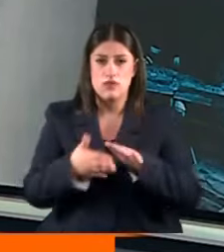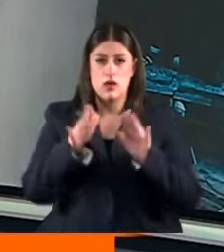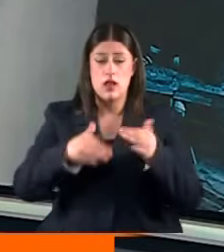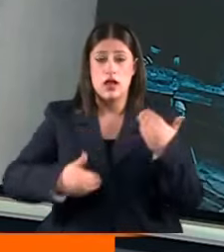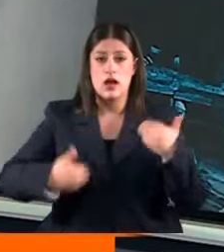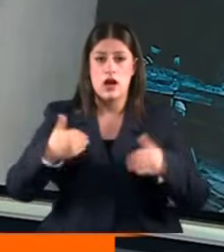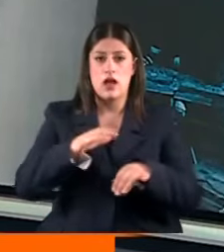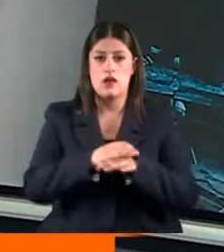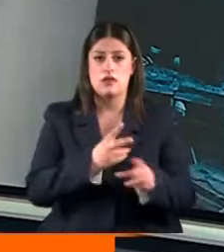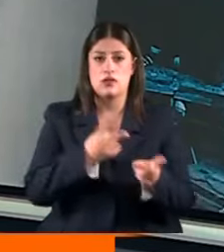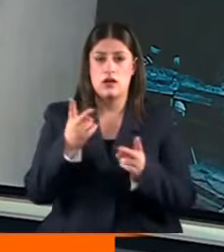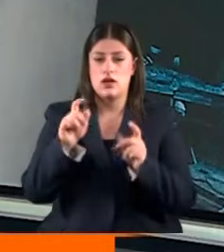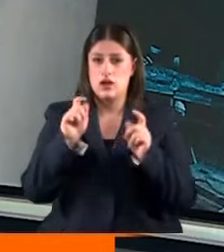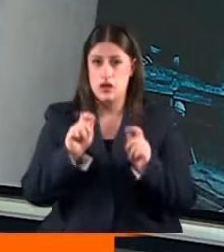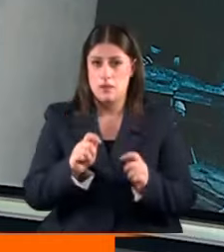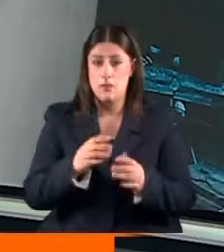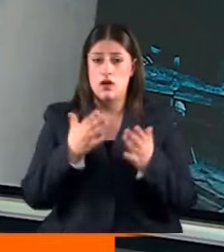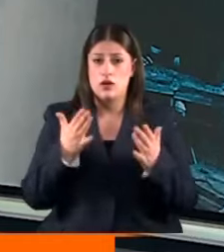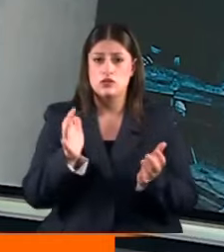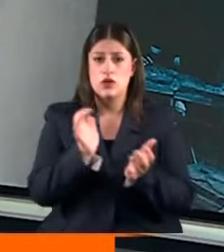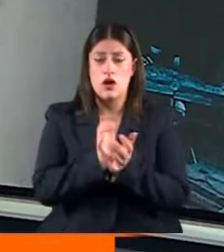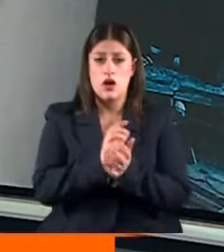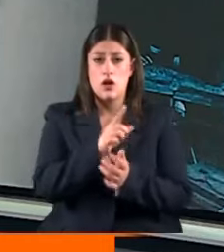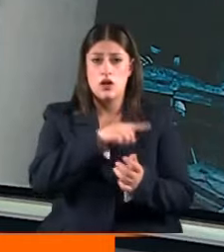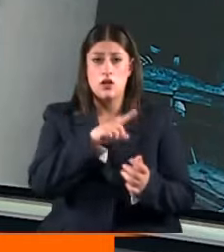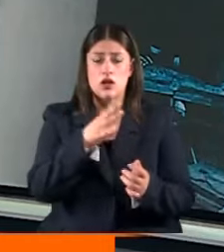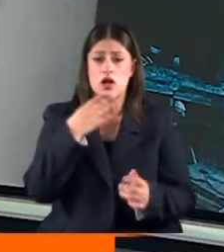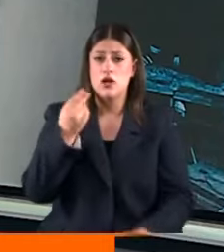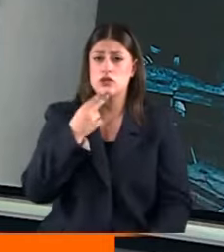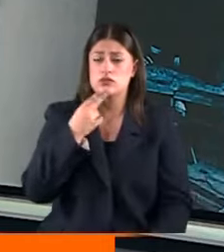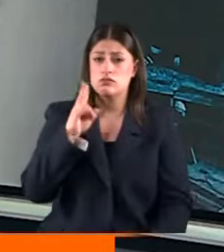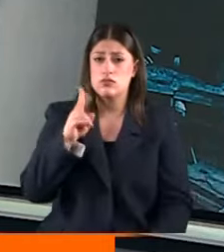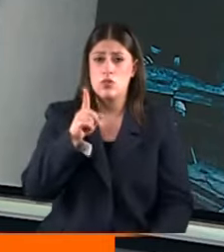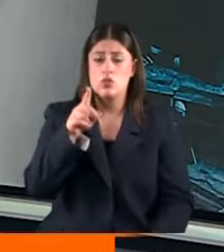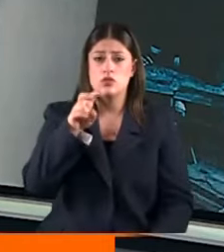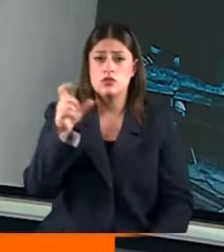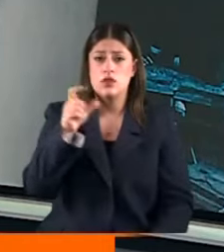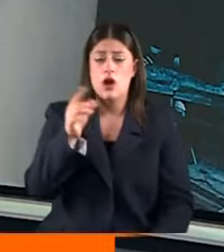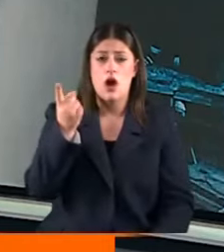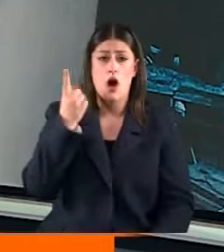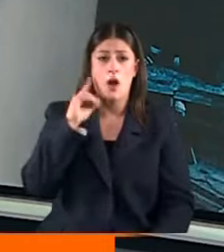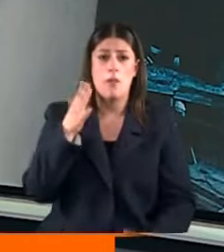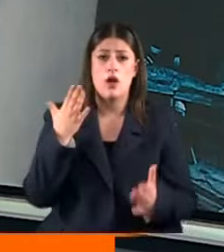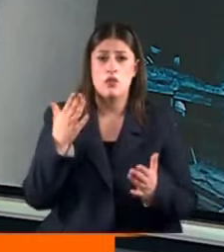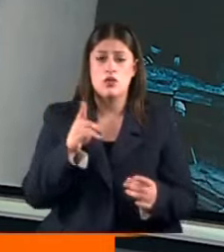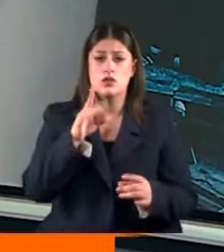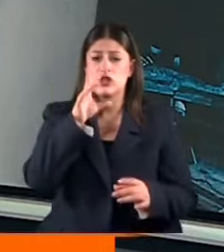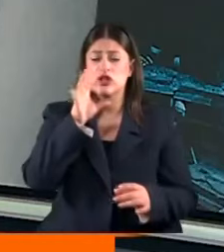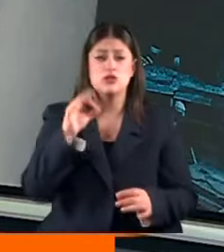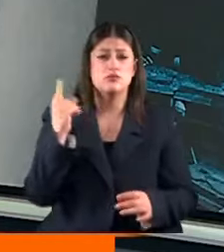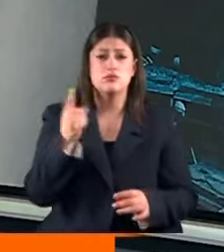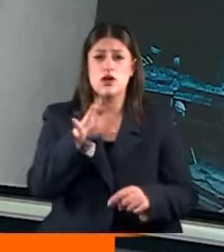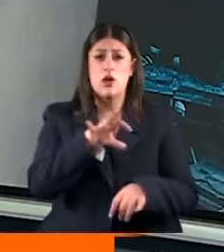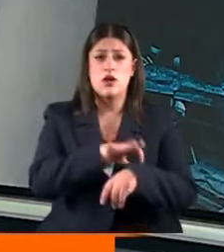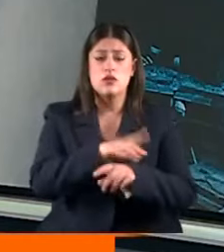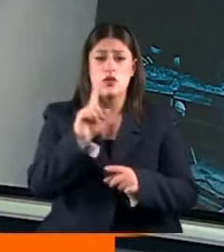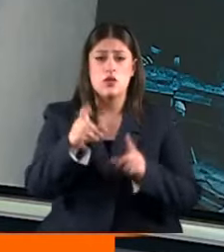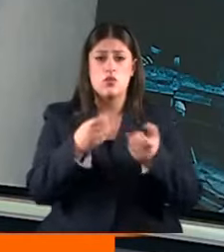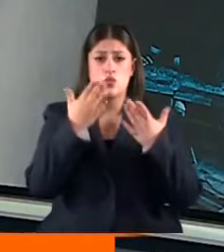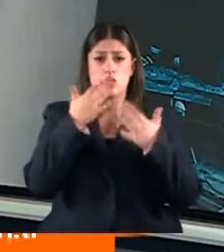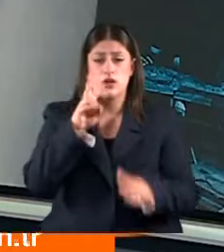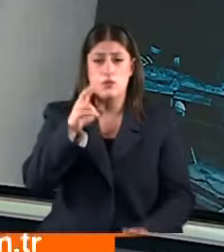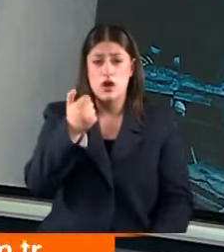olarak hastaneye kaldırılmıştı. Ancak ailesi genç kızdan 18 aydır haber alamıyordu. Hiçbir hastanede bir iz